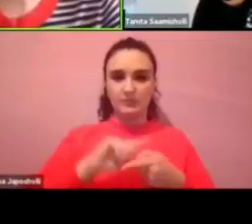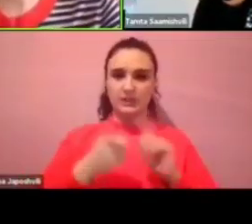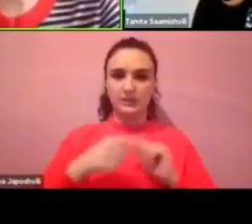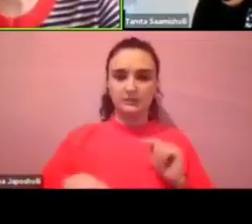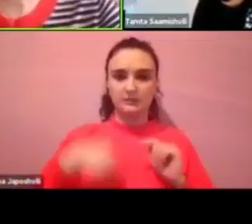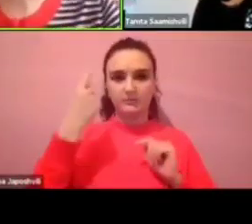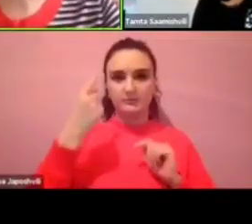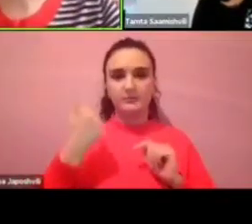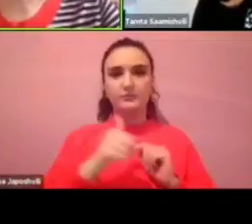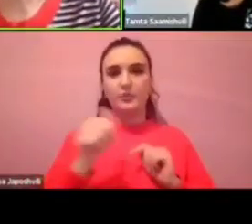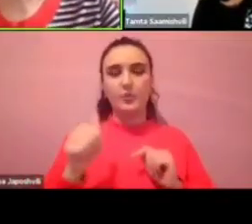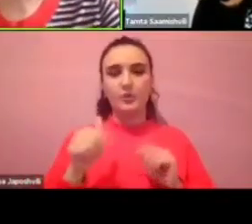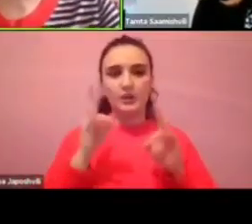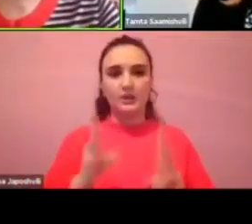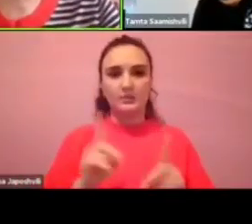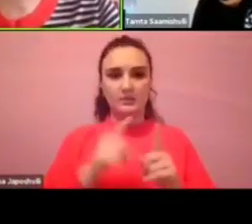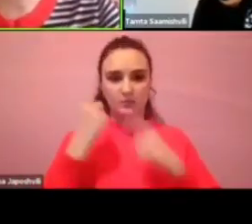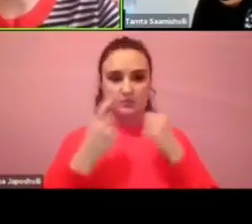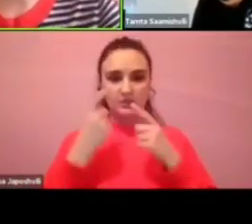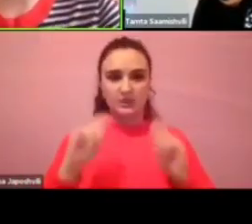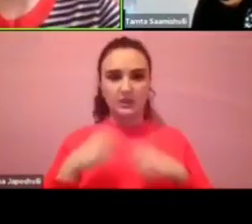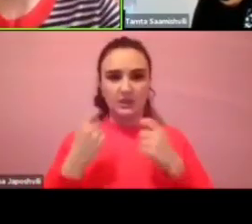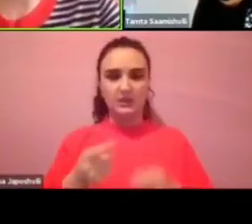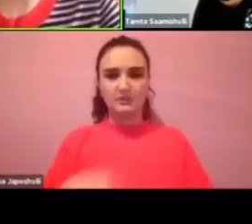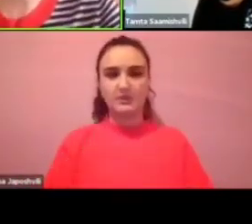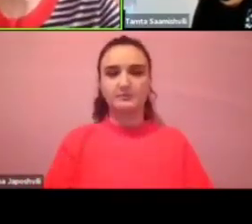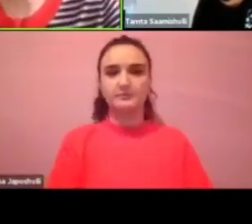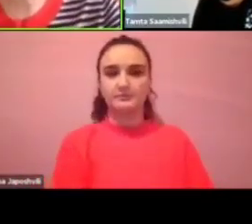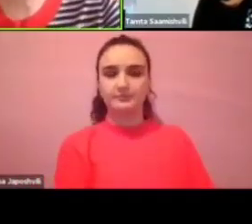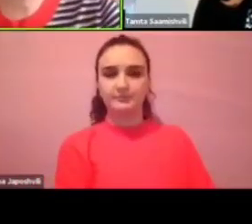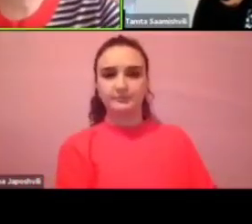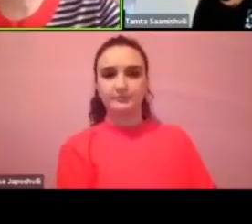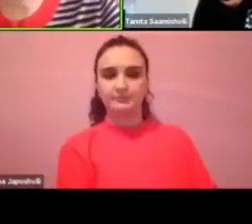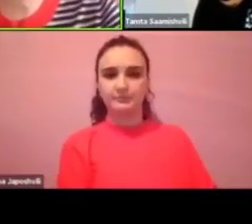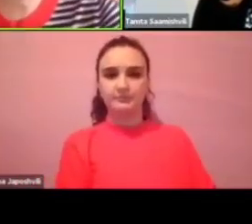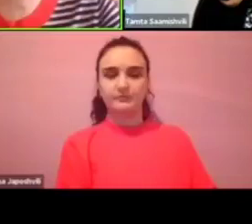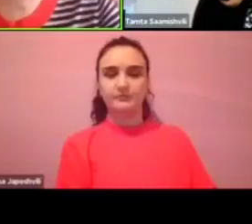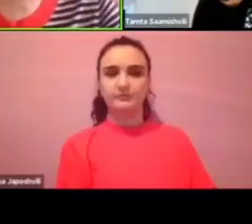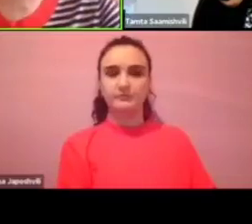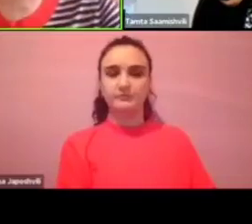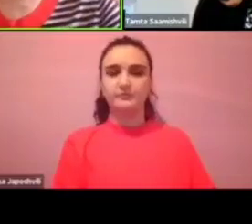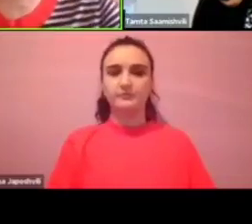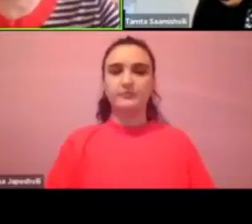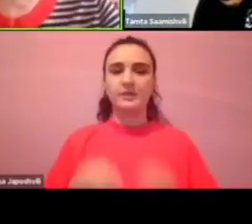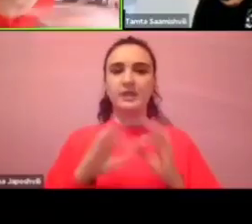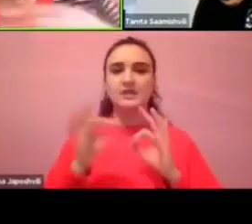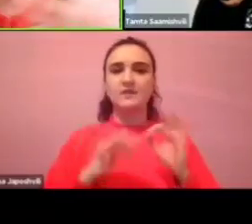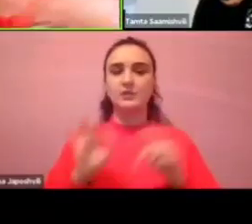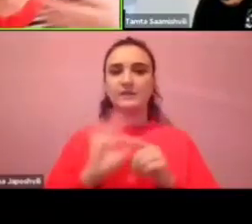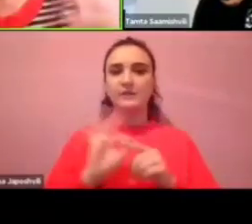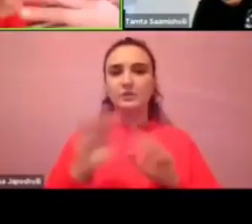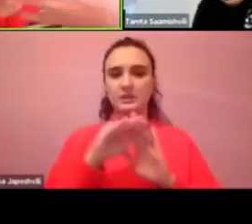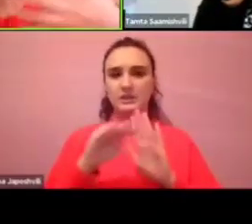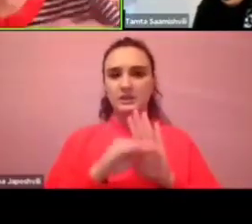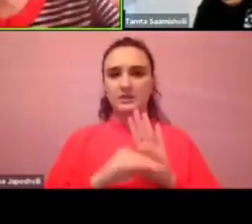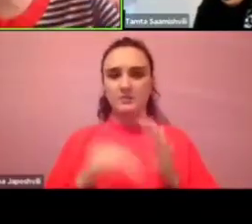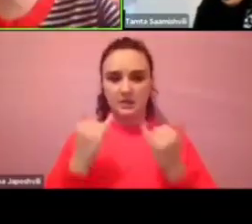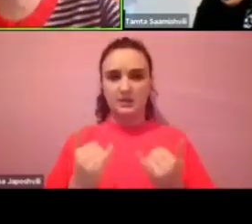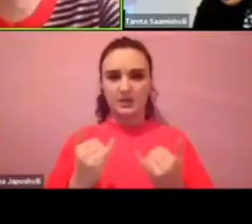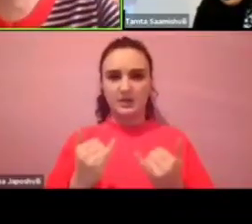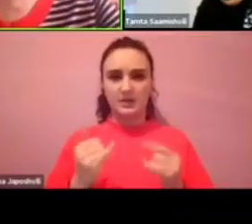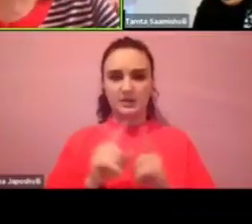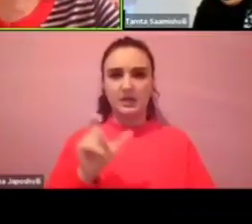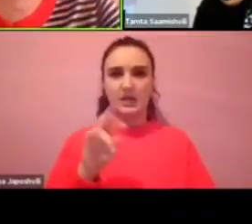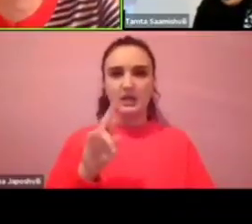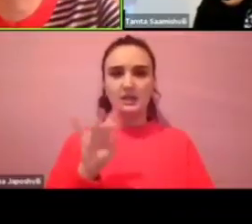ესე იგი, როგორ ხდება ახლა ეს ინფორმაციის გადაცემა? ეს ენტერული, ანუ ნაწლავური ნერვული სისტემა, აი ხა ეს